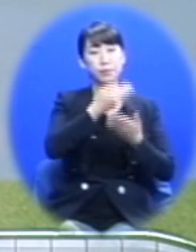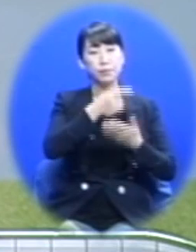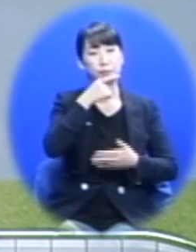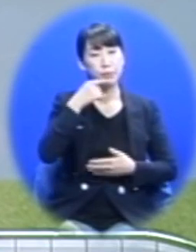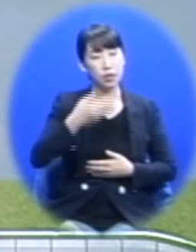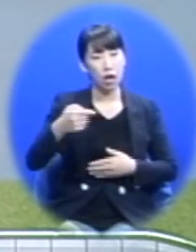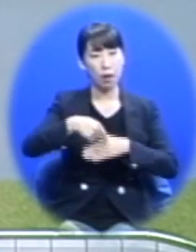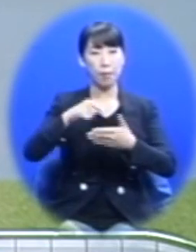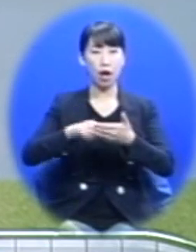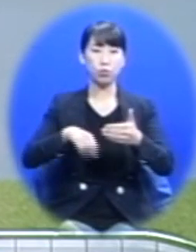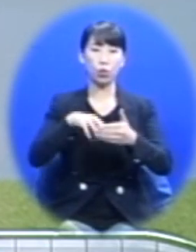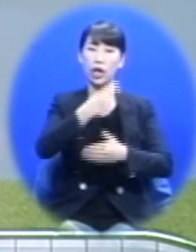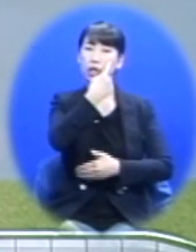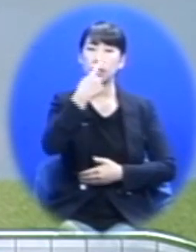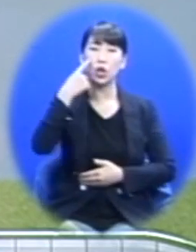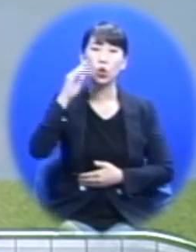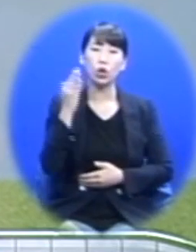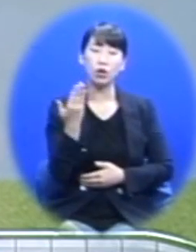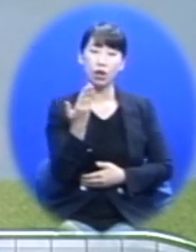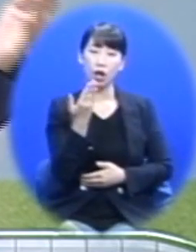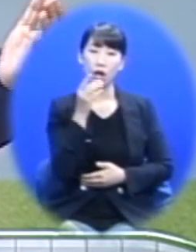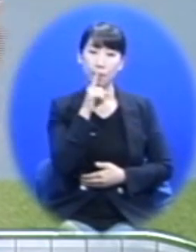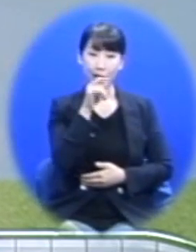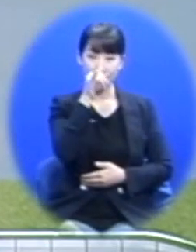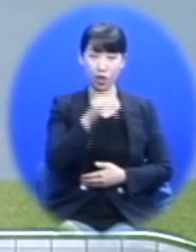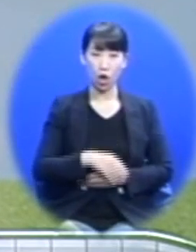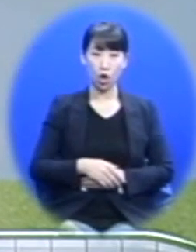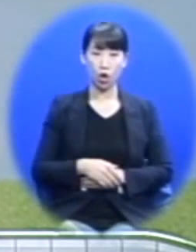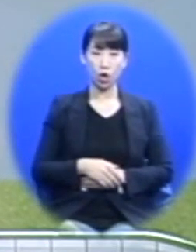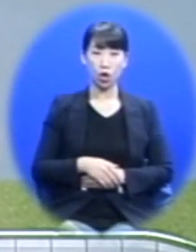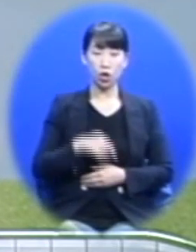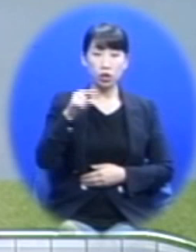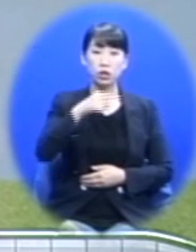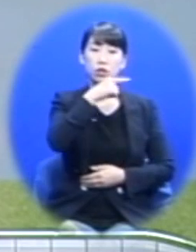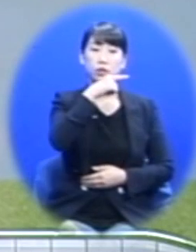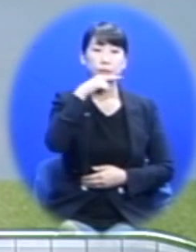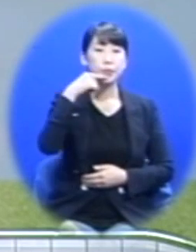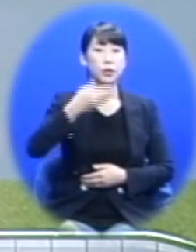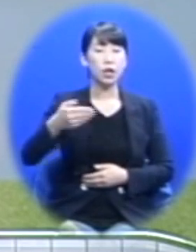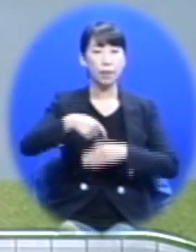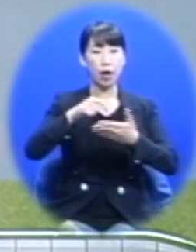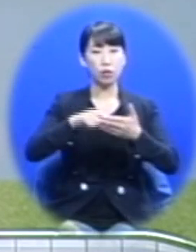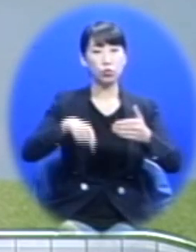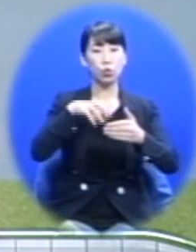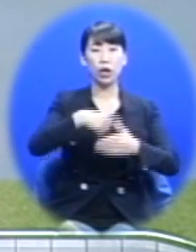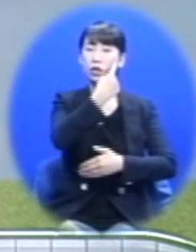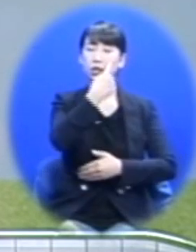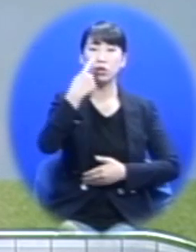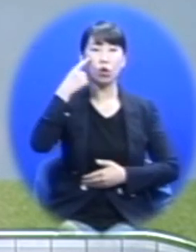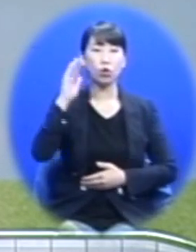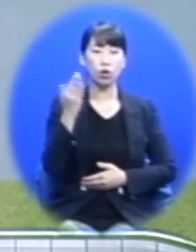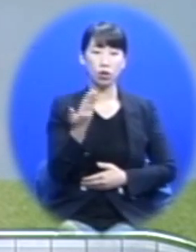큰 증거됩니다. 이런 구절이 나옵니다. 그 피가 마음속에 큰 증거됩니다. 이거